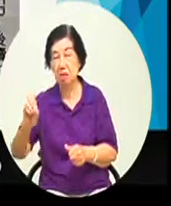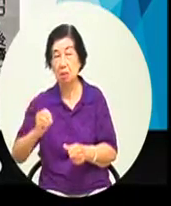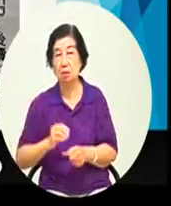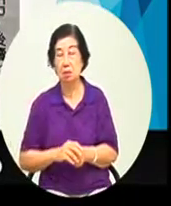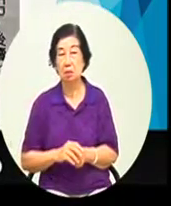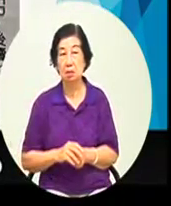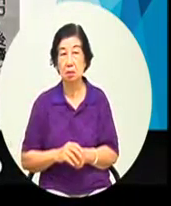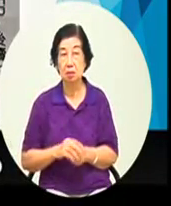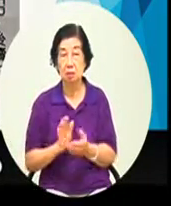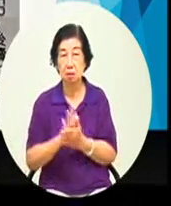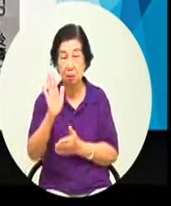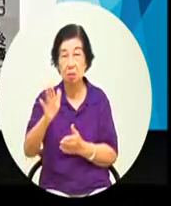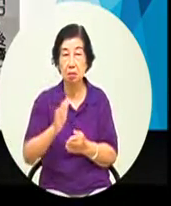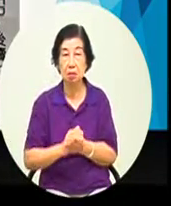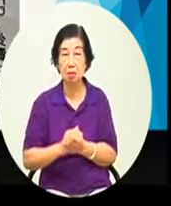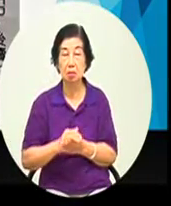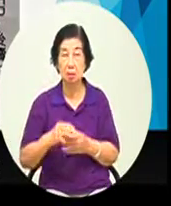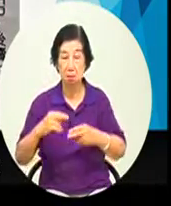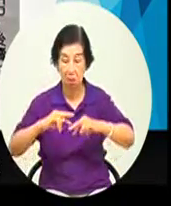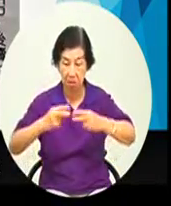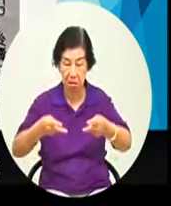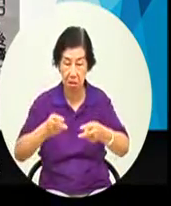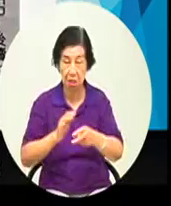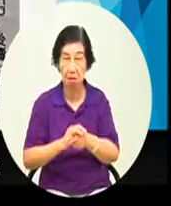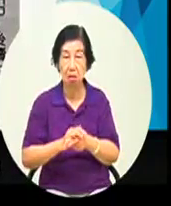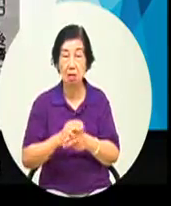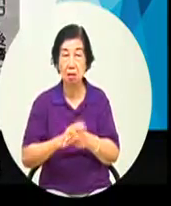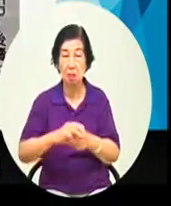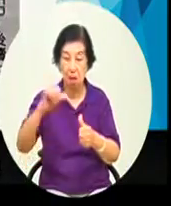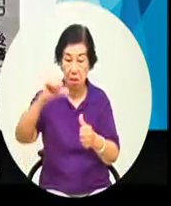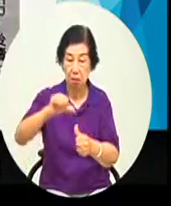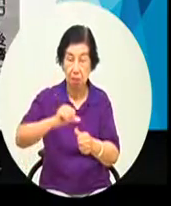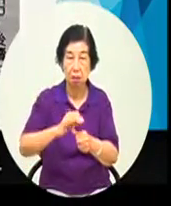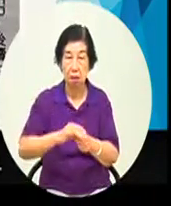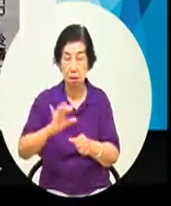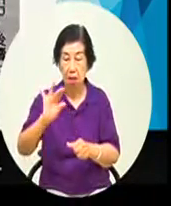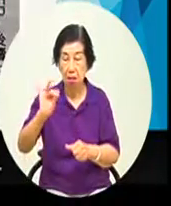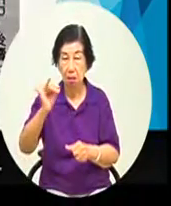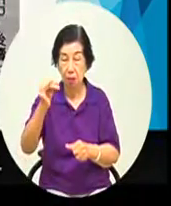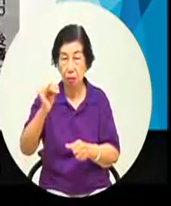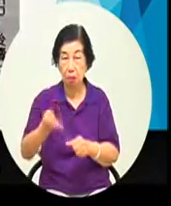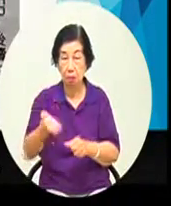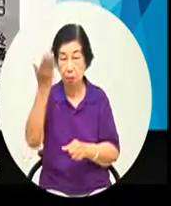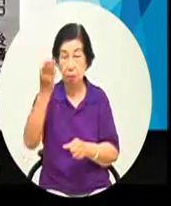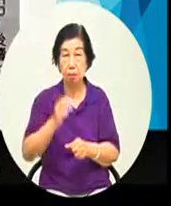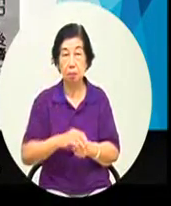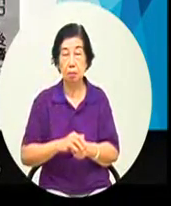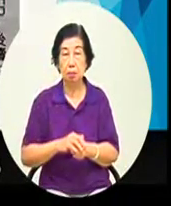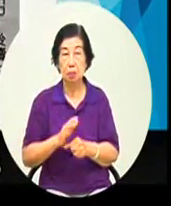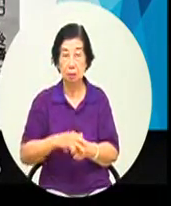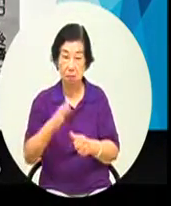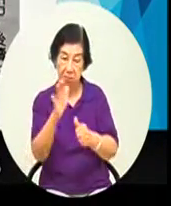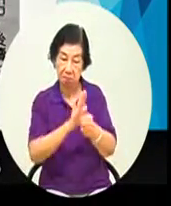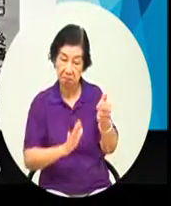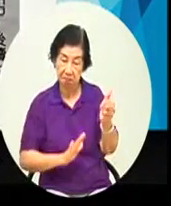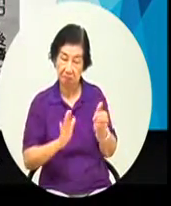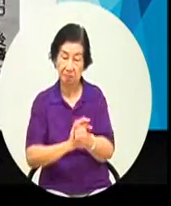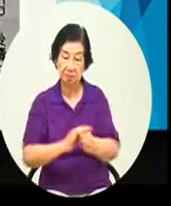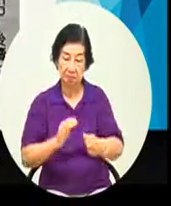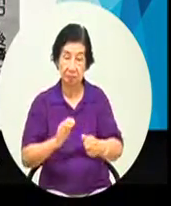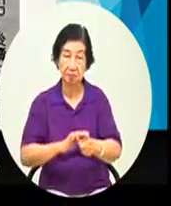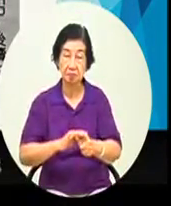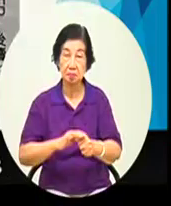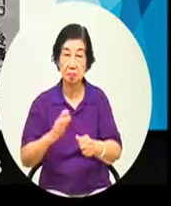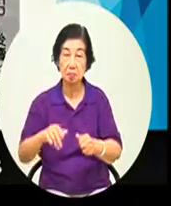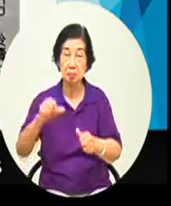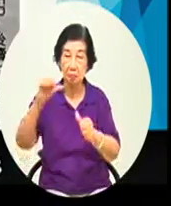说可能修法好提高到100万，甚至比照公平法里面好，以避免影响我们的市场竞争，最高可以惩处